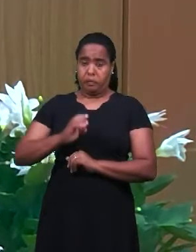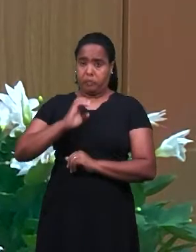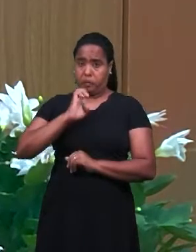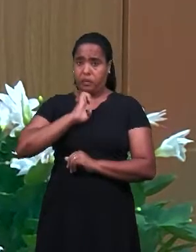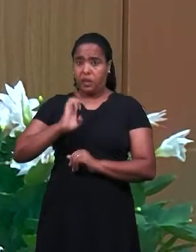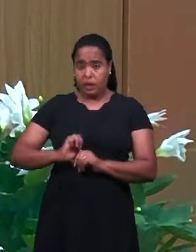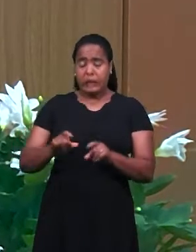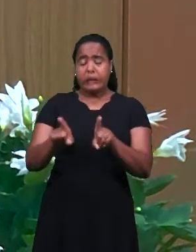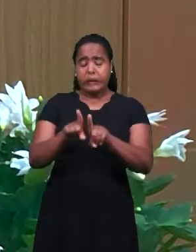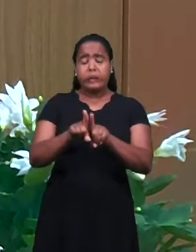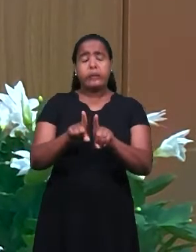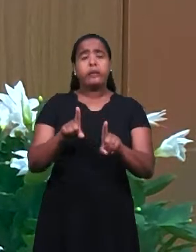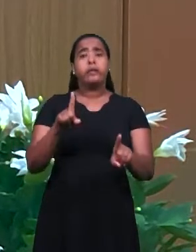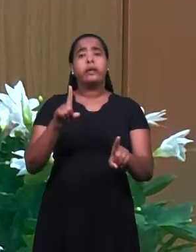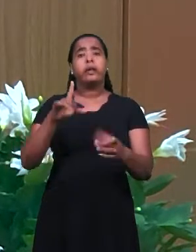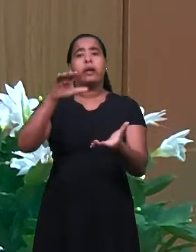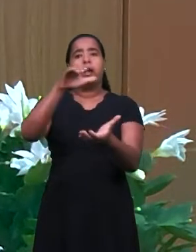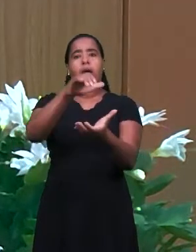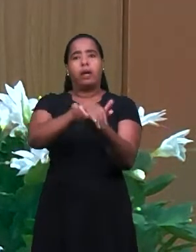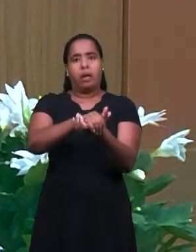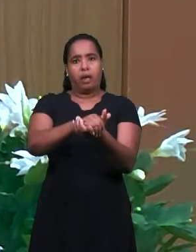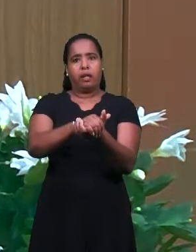он женился